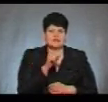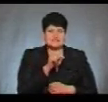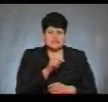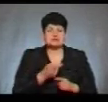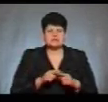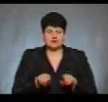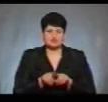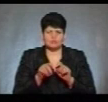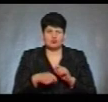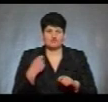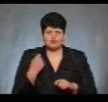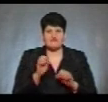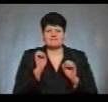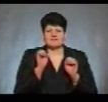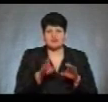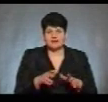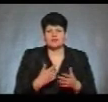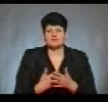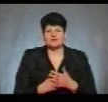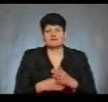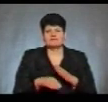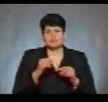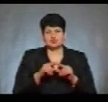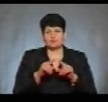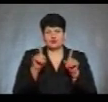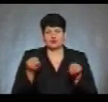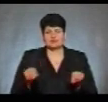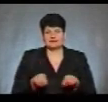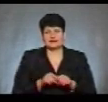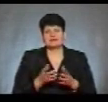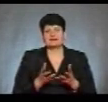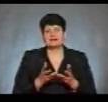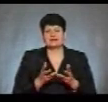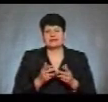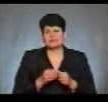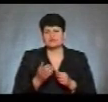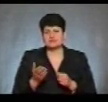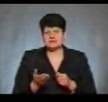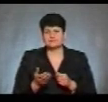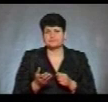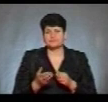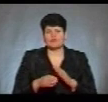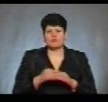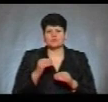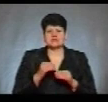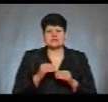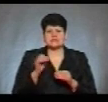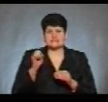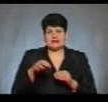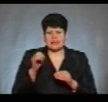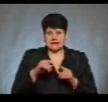порушення. Порушення може бути вкид, наприклад, виборчих бюлетенів якоїсь певної кількості в виборчі скриньки, так?